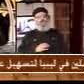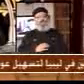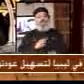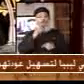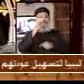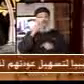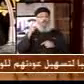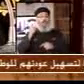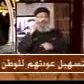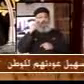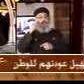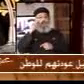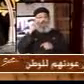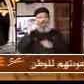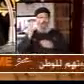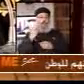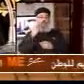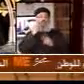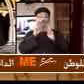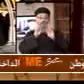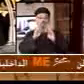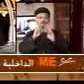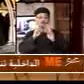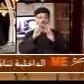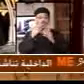وبيقدر يضيف أمامك أبعاد